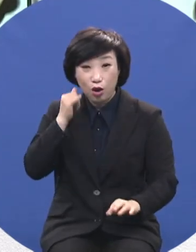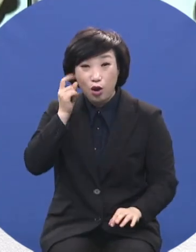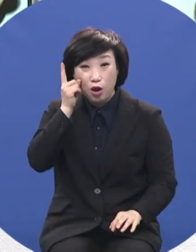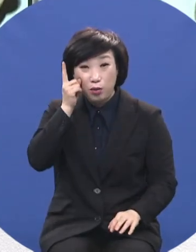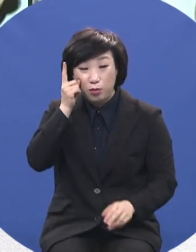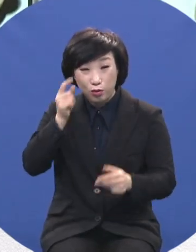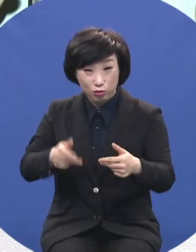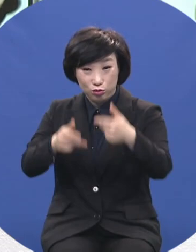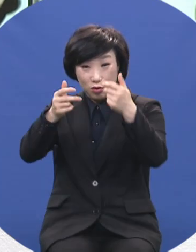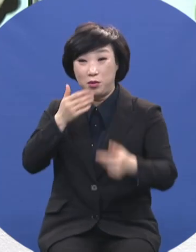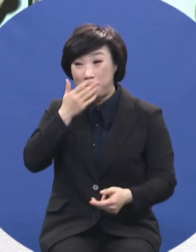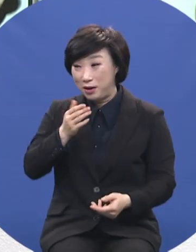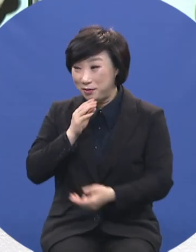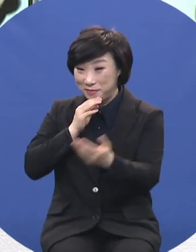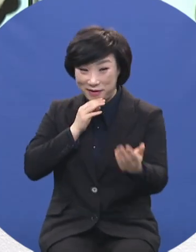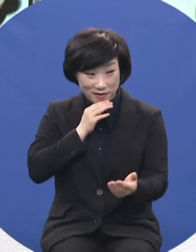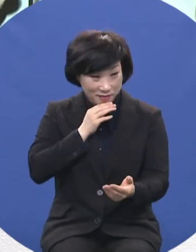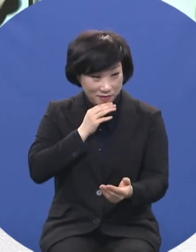써먹어.